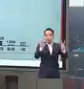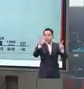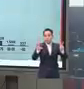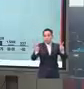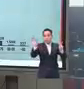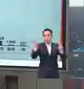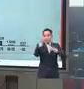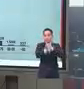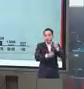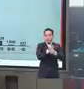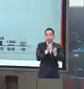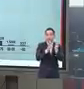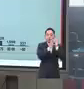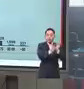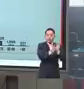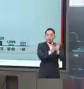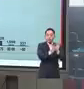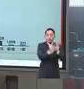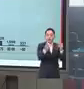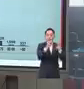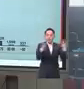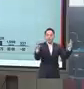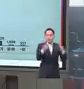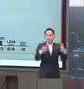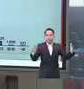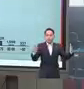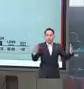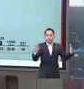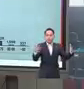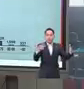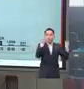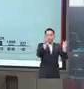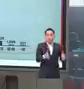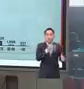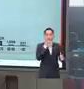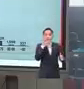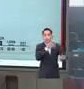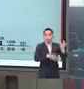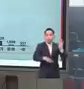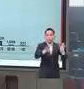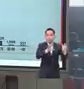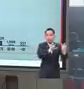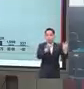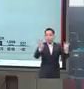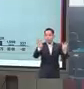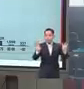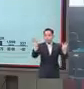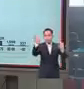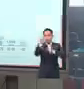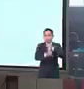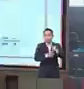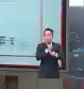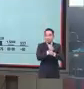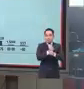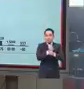tahun mewakili blok yang paling besar diikuti dengan mereka yang beliau 40 sehingga 49 tahun itu